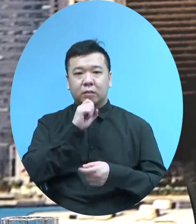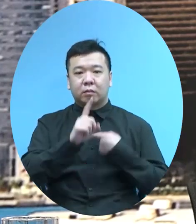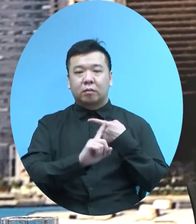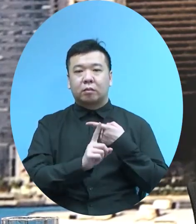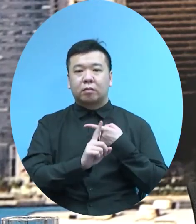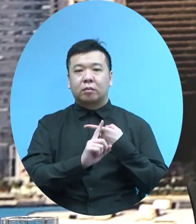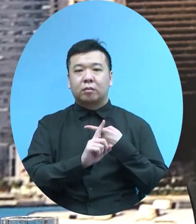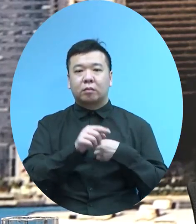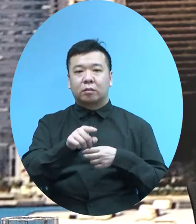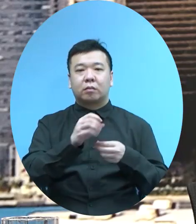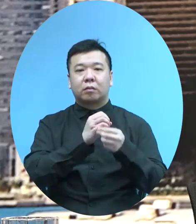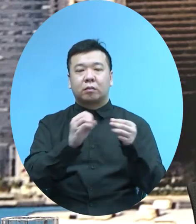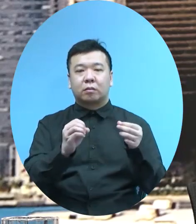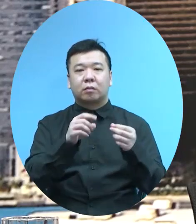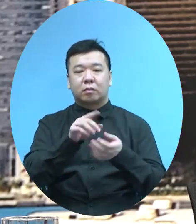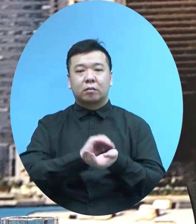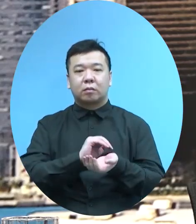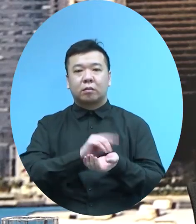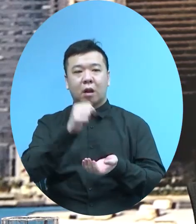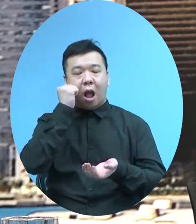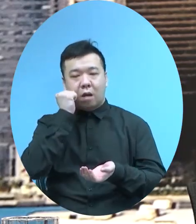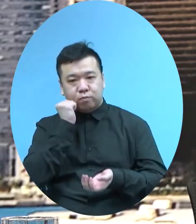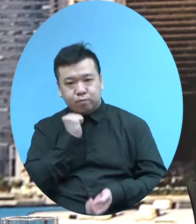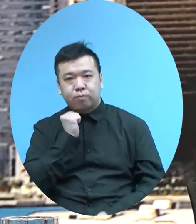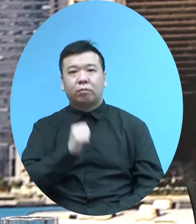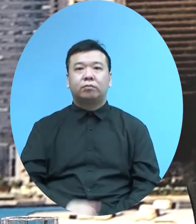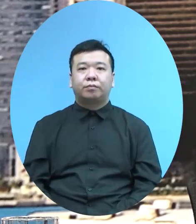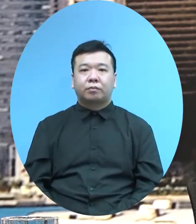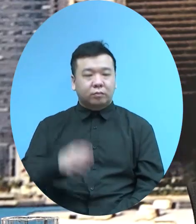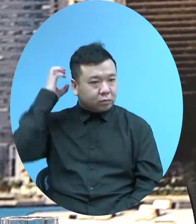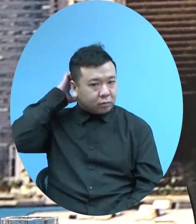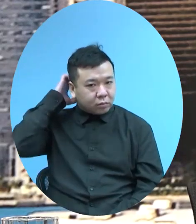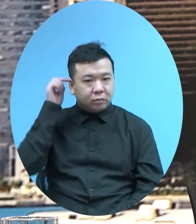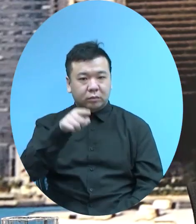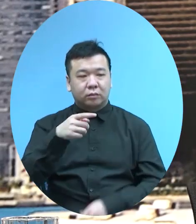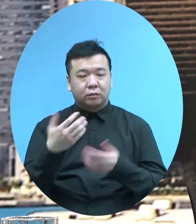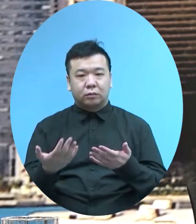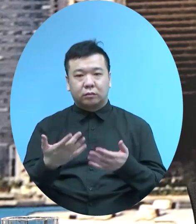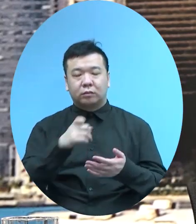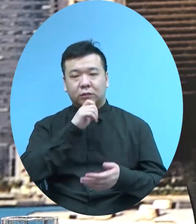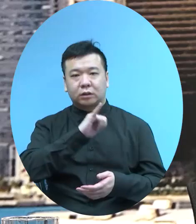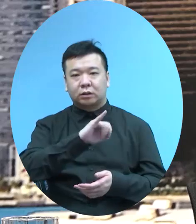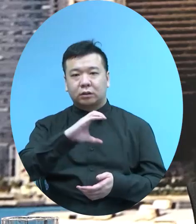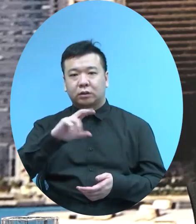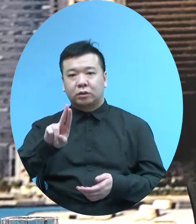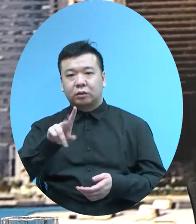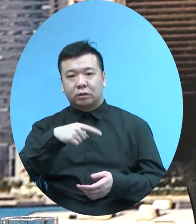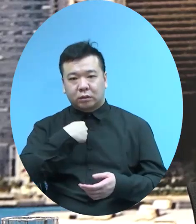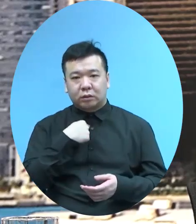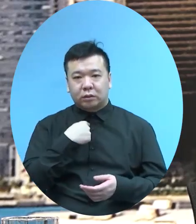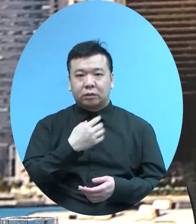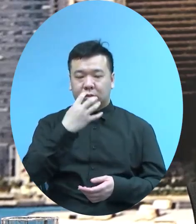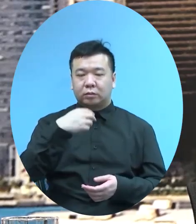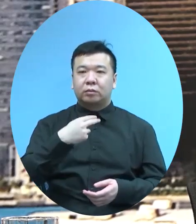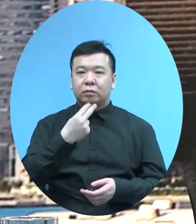係我哋70號病人即係一位老婆婆啦。咁暫時咧，佢都仲喺我哋深切治療部嗰度需要即係